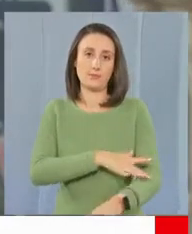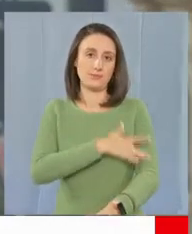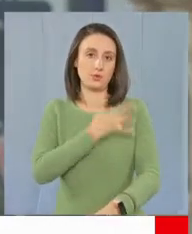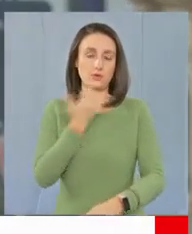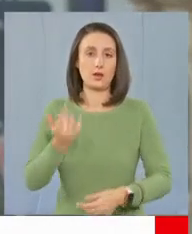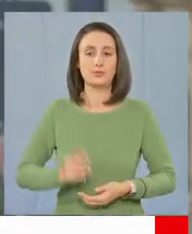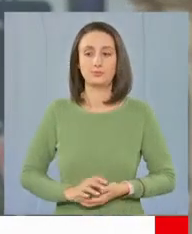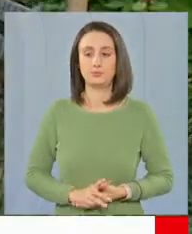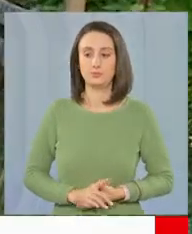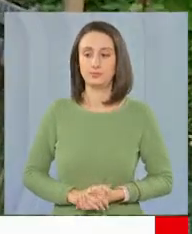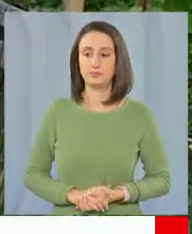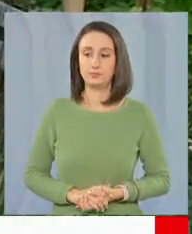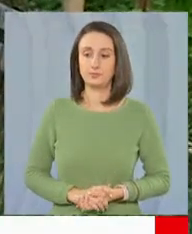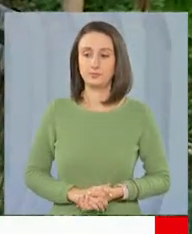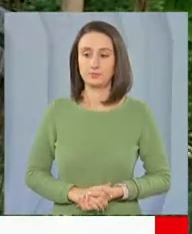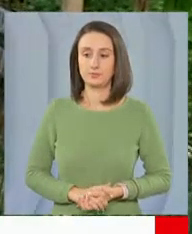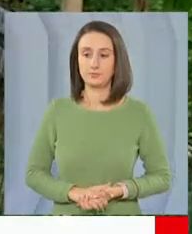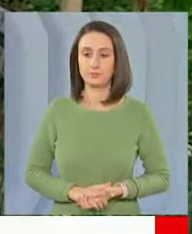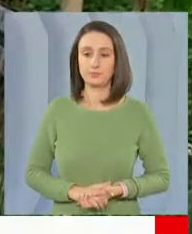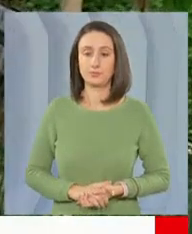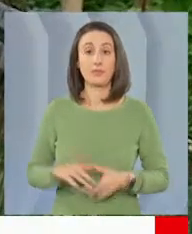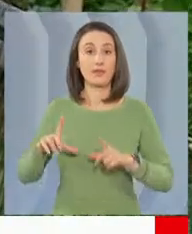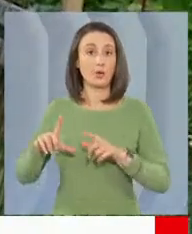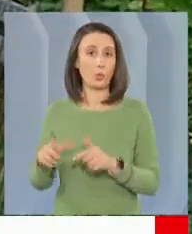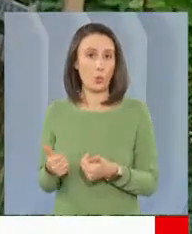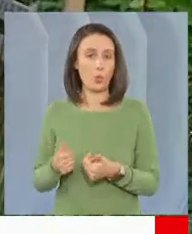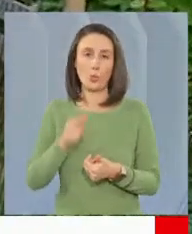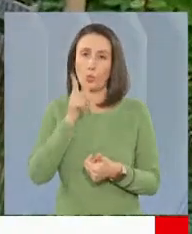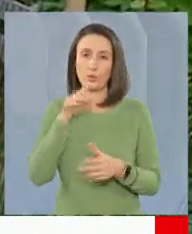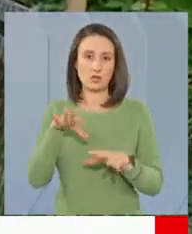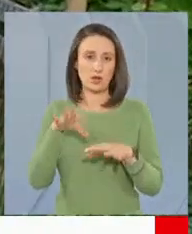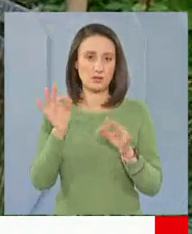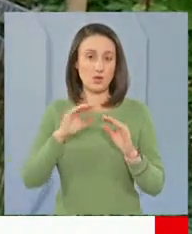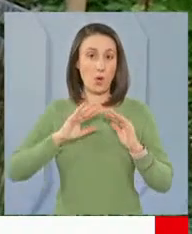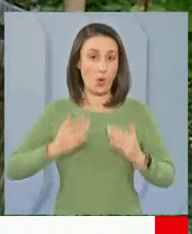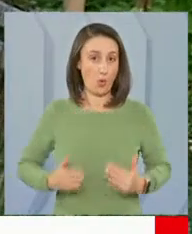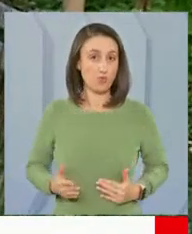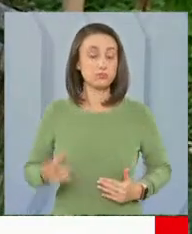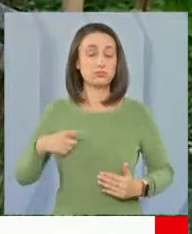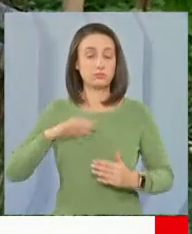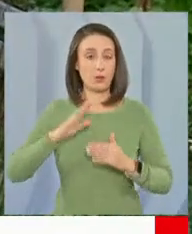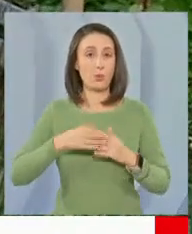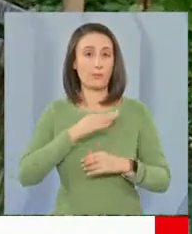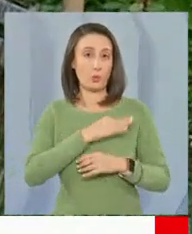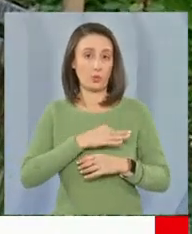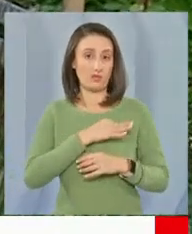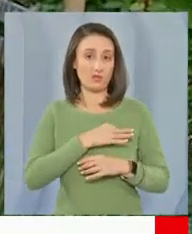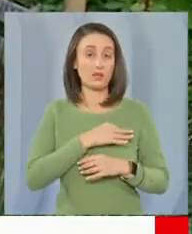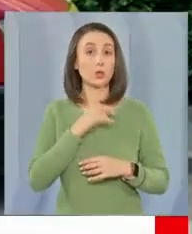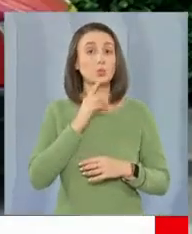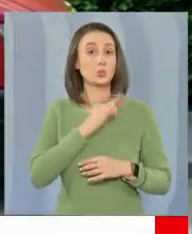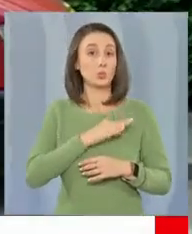emoțional ghena de gunoi în care fusese descoperit cadavrul se află lângă universitate iar